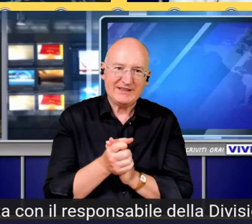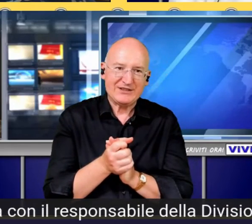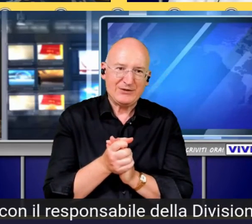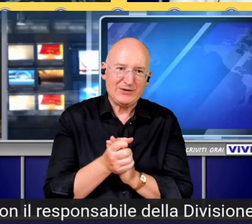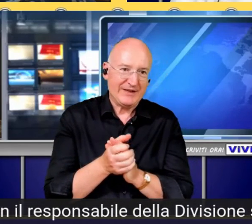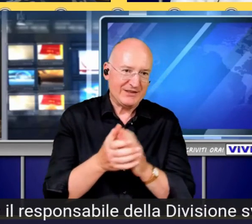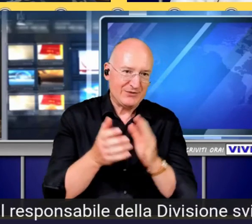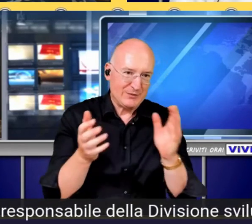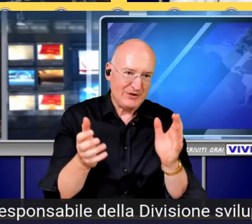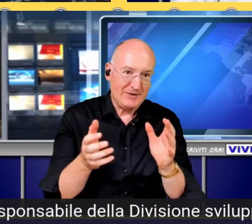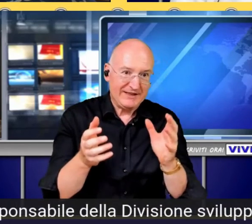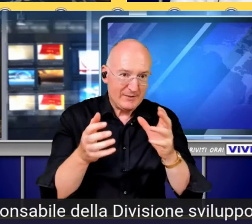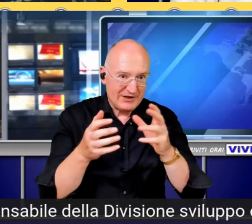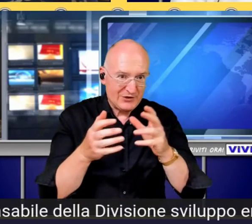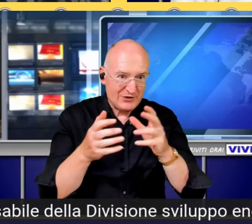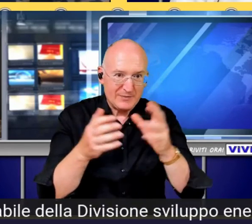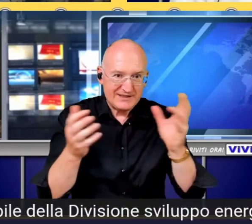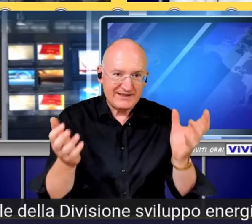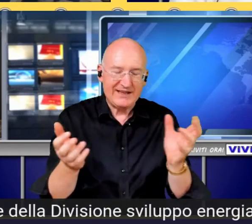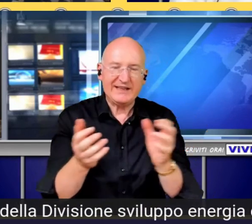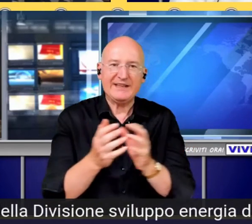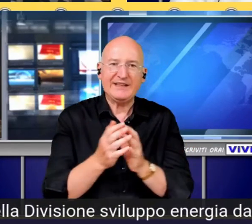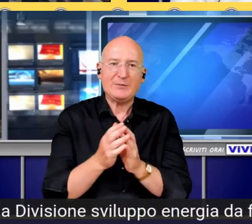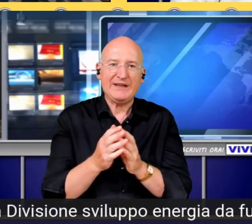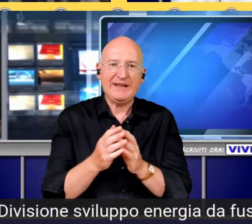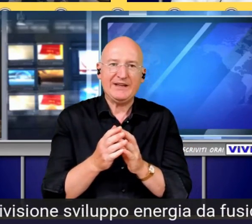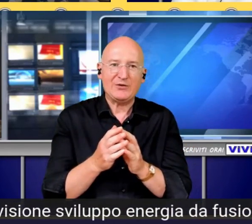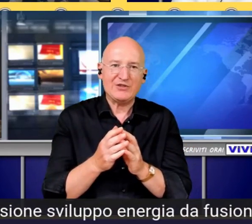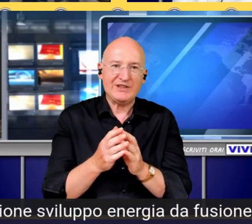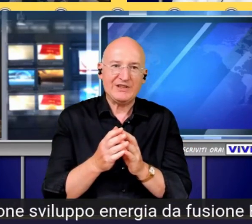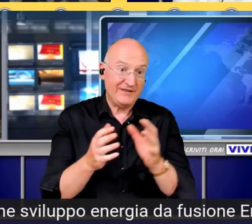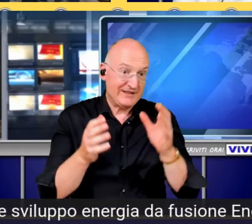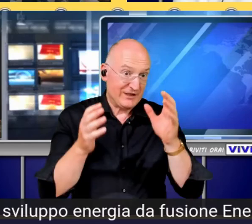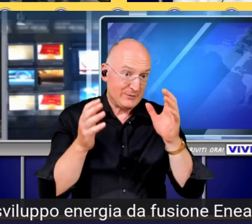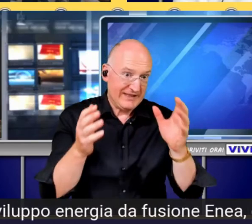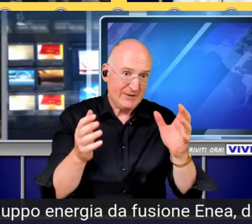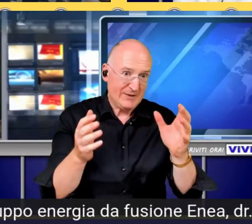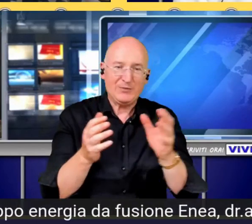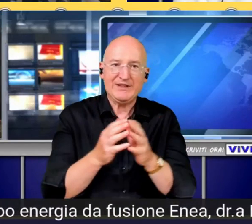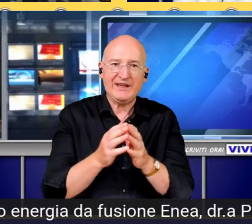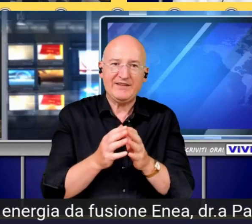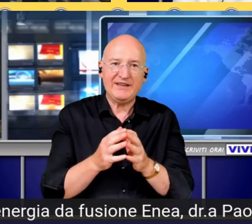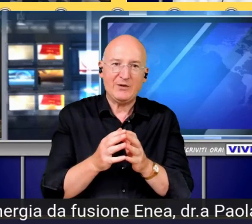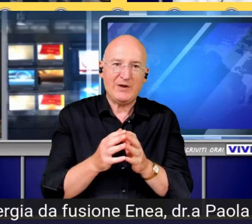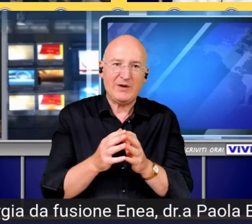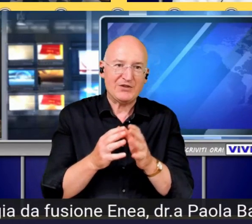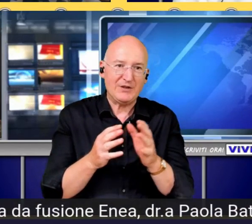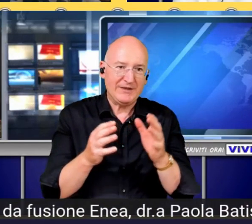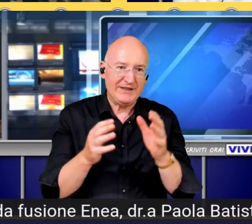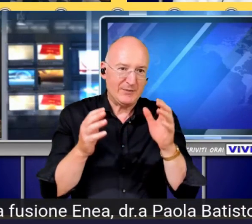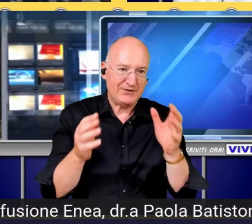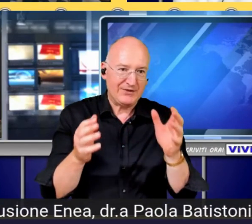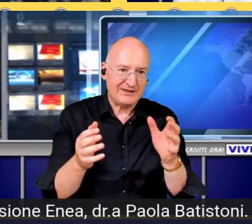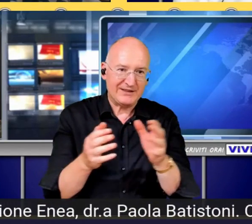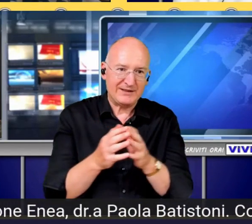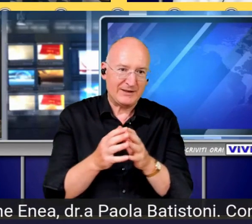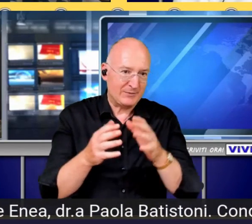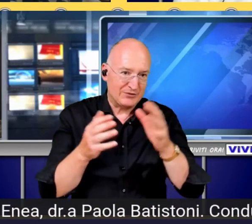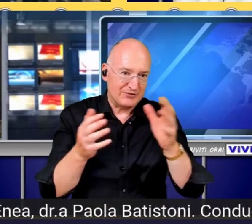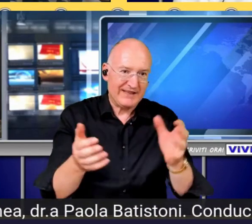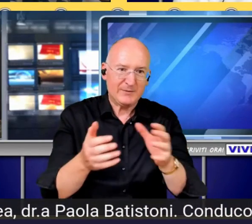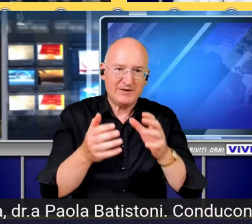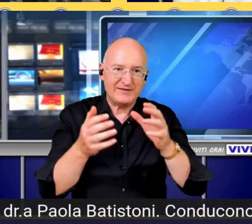dottoressa Battistoni per la sua disponibilità e per la sua capacità anche di spiegare concetti difficili, e speriamo di poterla avere qua prossimamente per